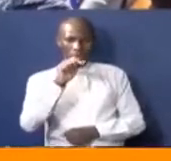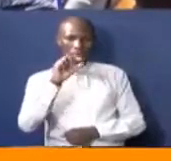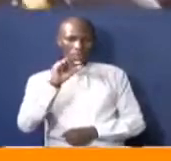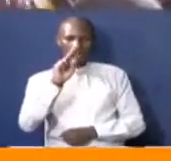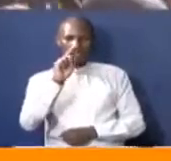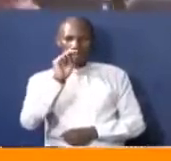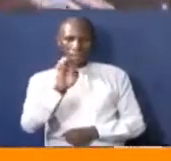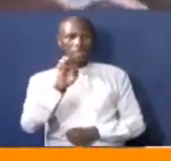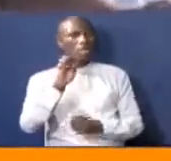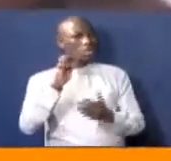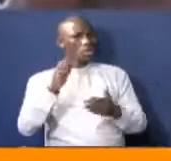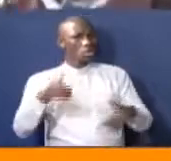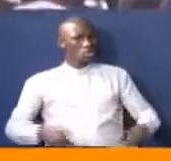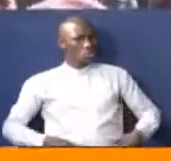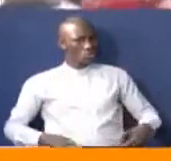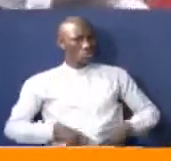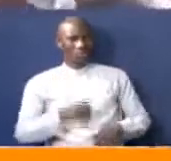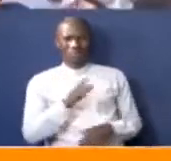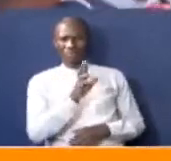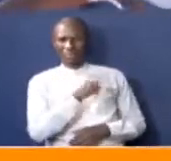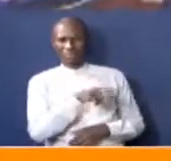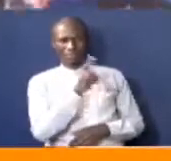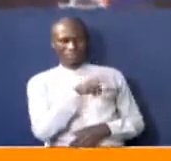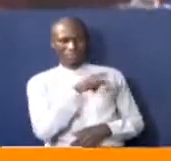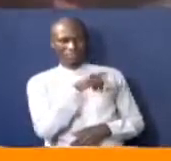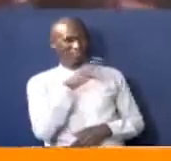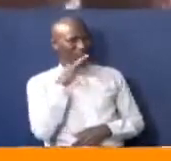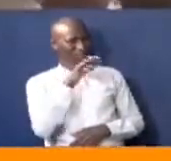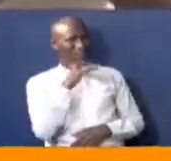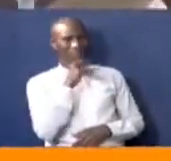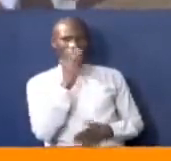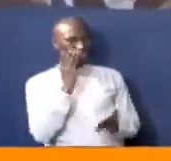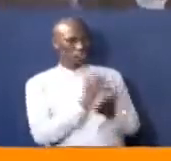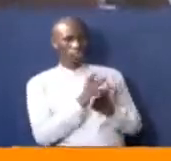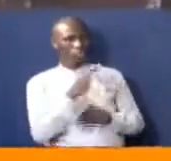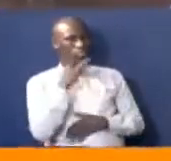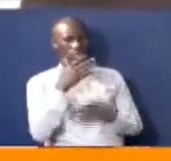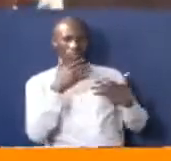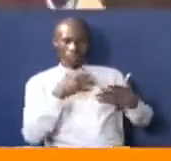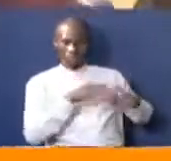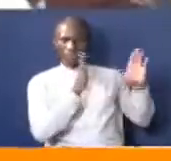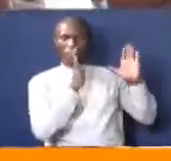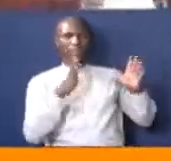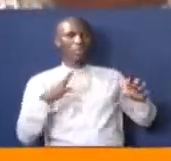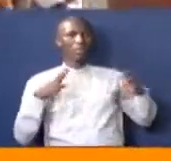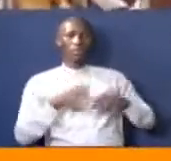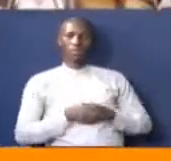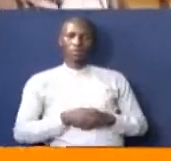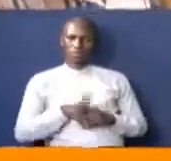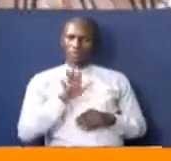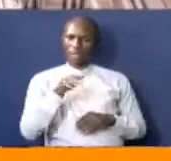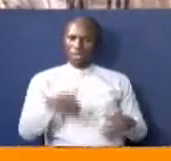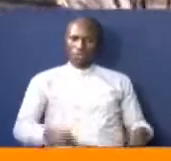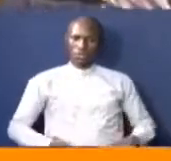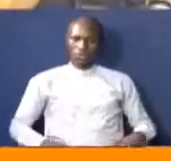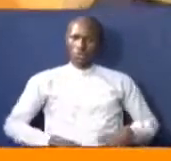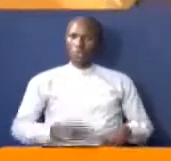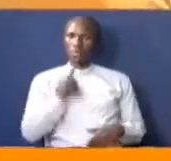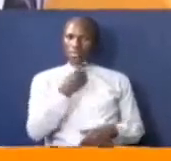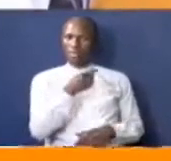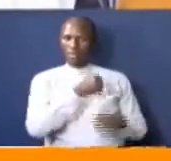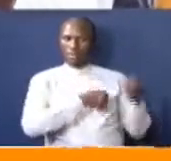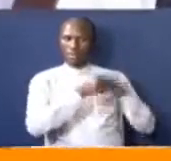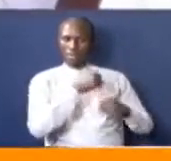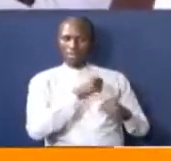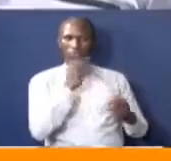mama amwika kwambia kuvudhi sioni nani wake kinu kila kinatoa yesi aya kana na speech kana nani wake kwi NND yu amwika ami asa kana kiko takicha